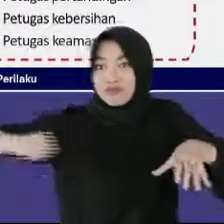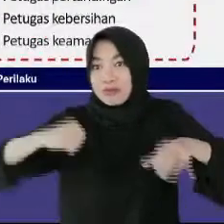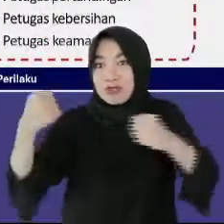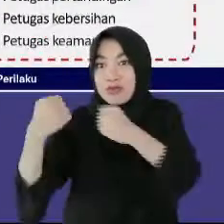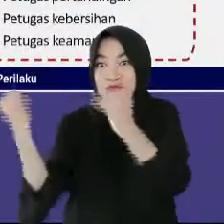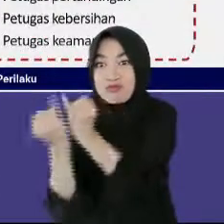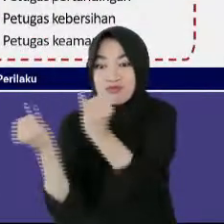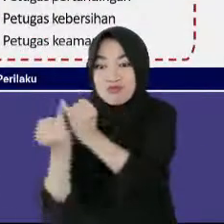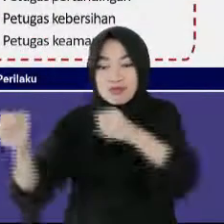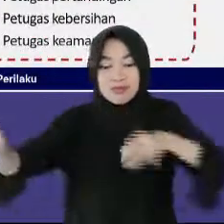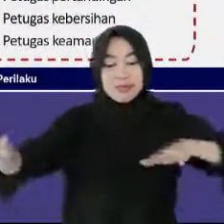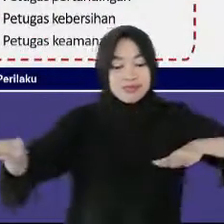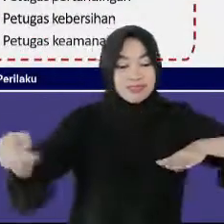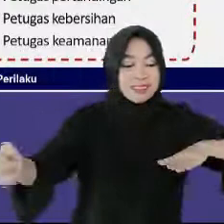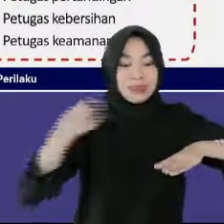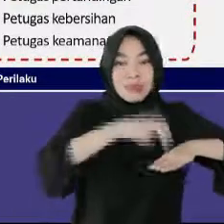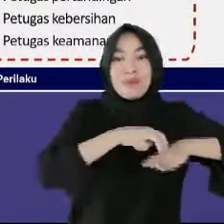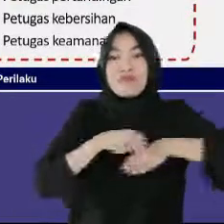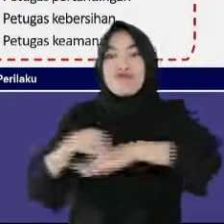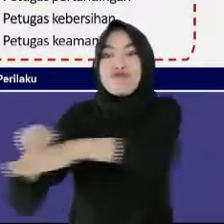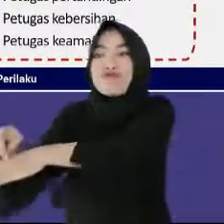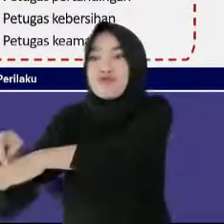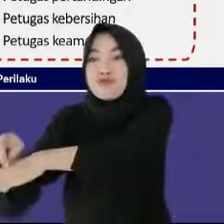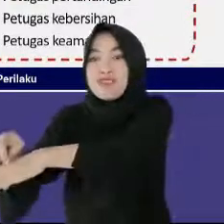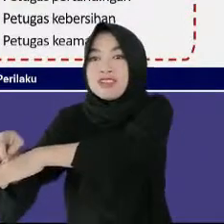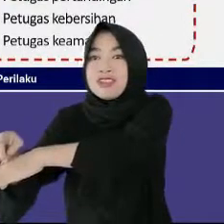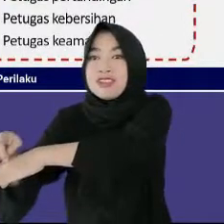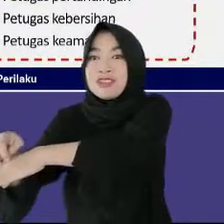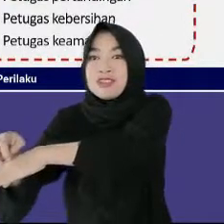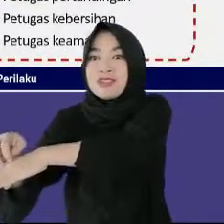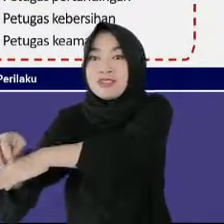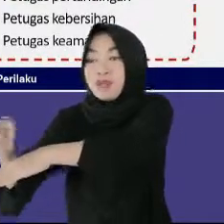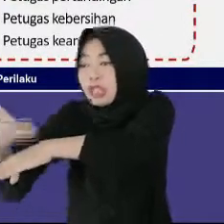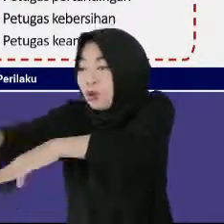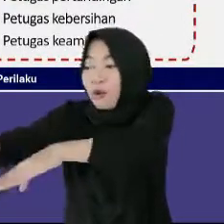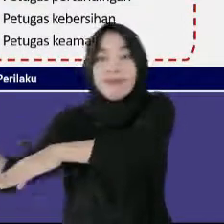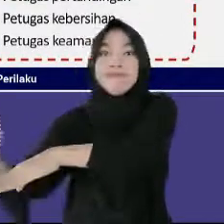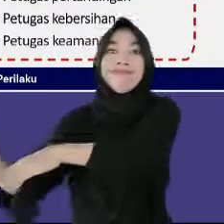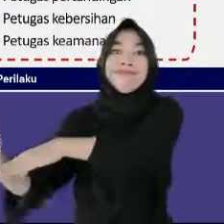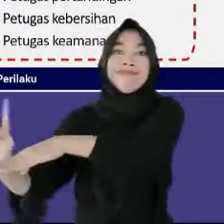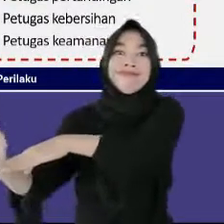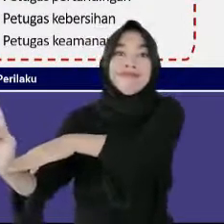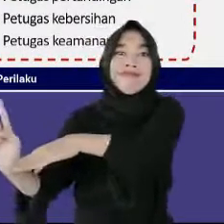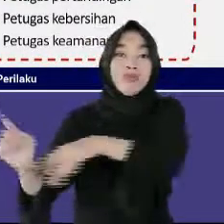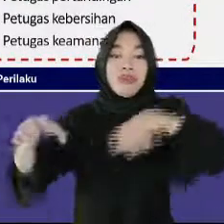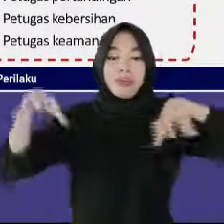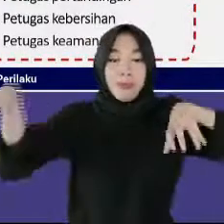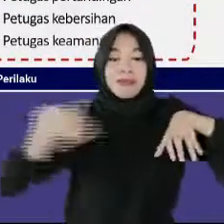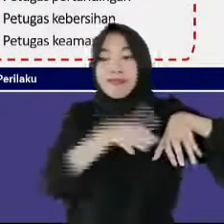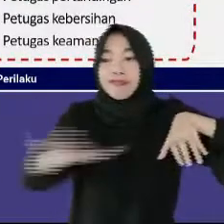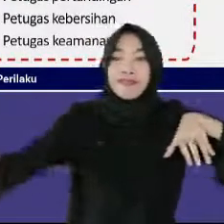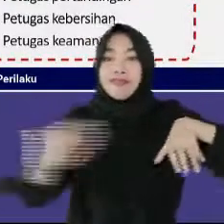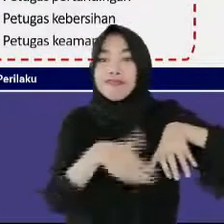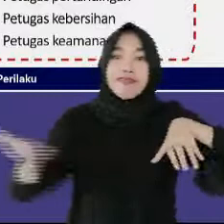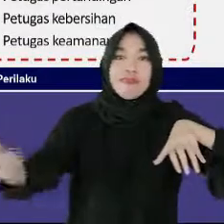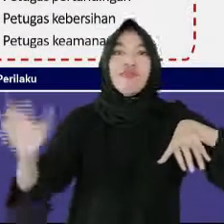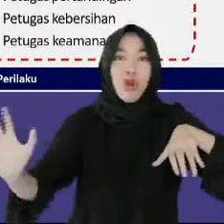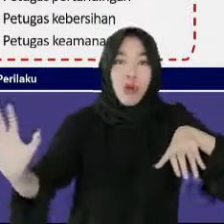dijadwalkan juga di tempat ujian yang aman tidak boleh di luar itu sehingga harapannya dengan sistem Babel tersebut kita